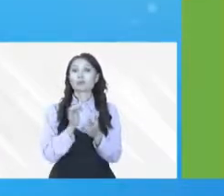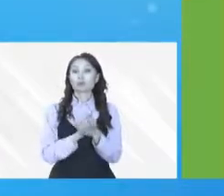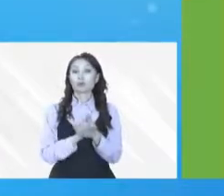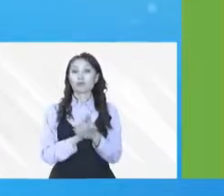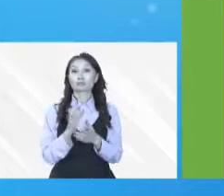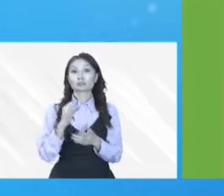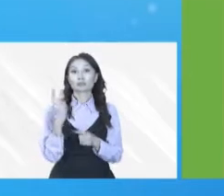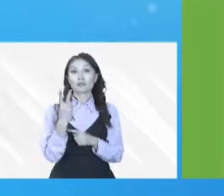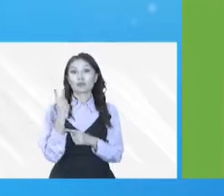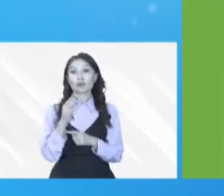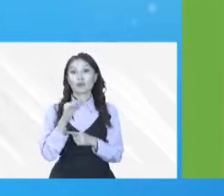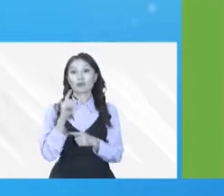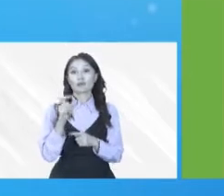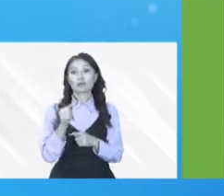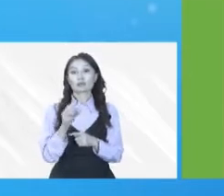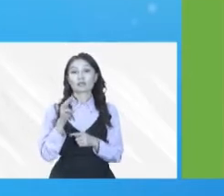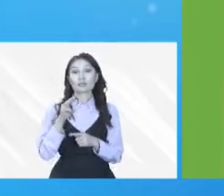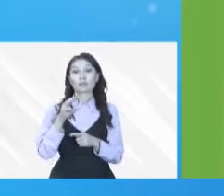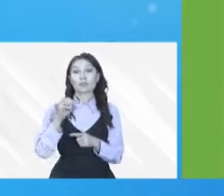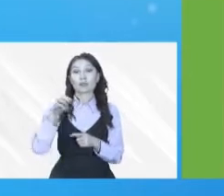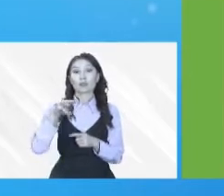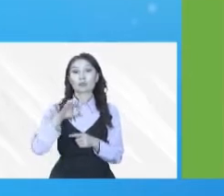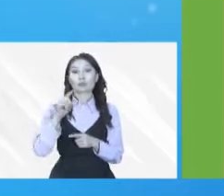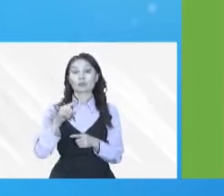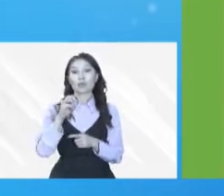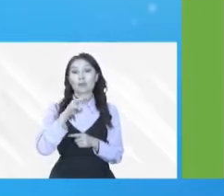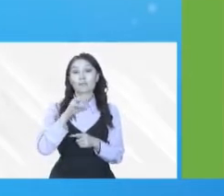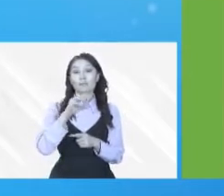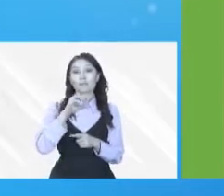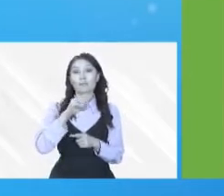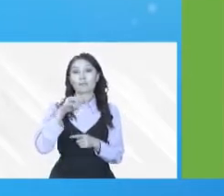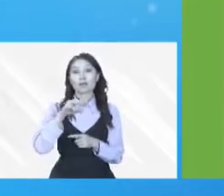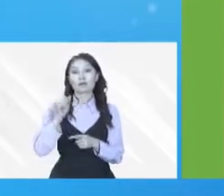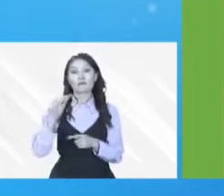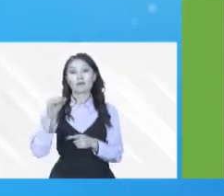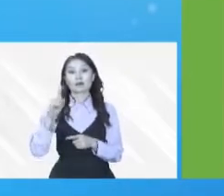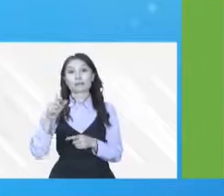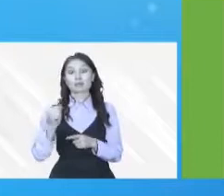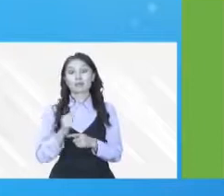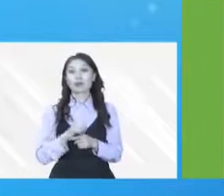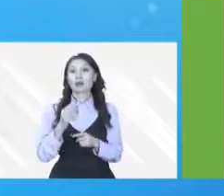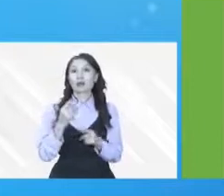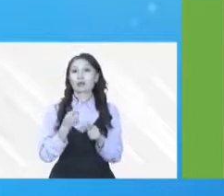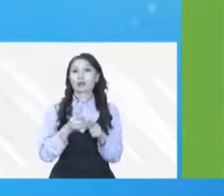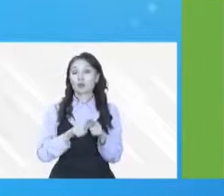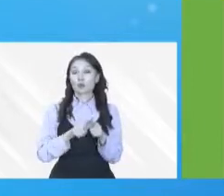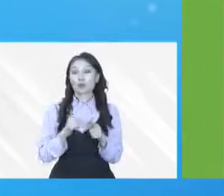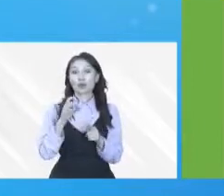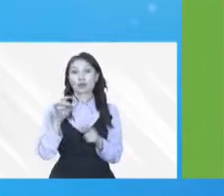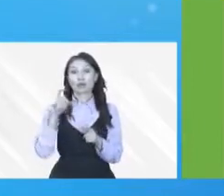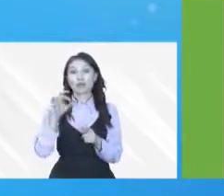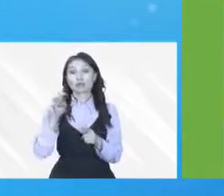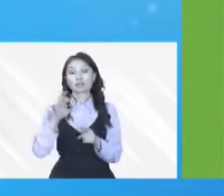Познакомимся со второй фазой митоза – метафазой. Наступает метафаза, во время которой